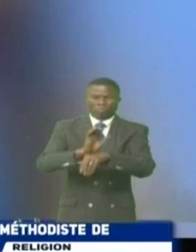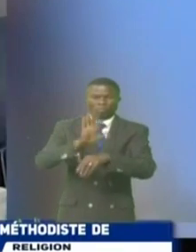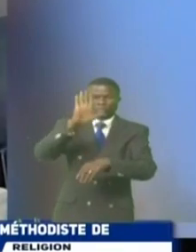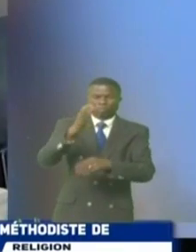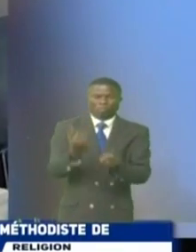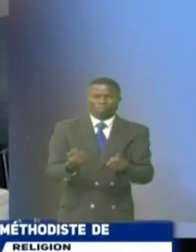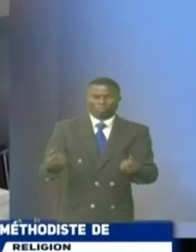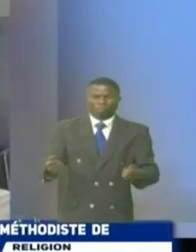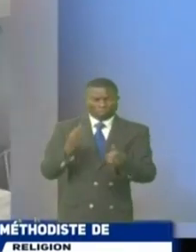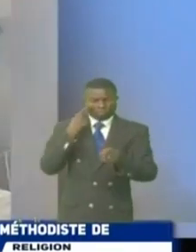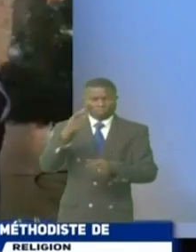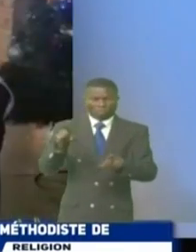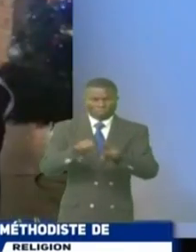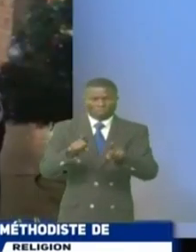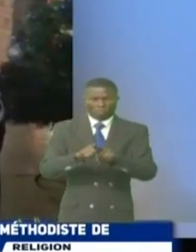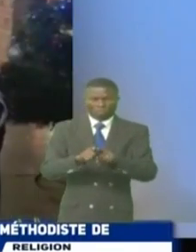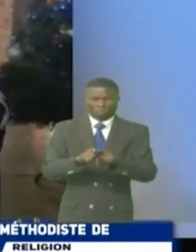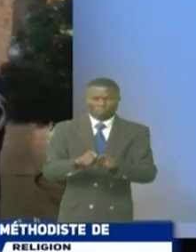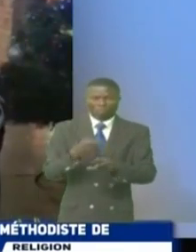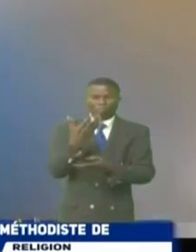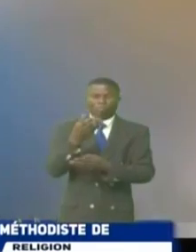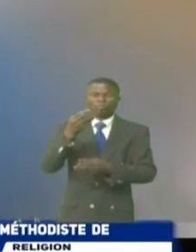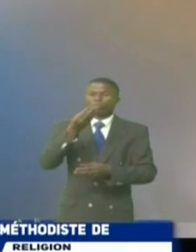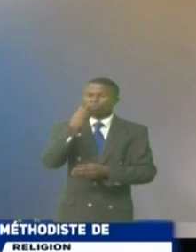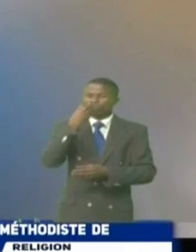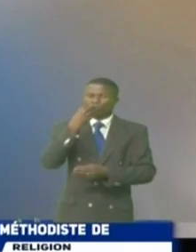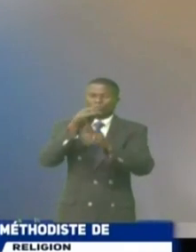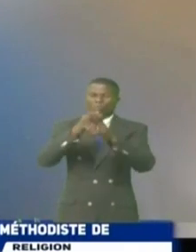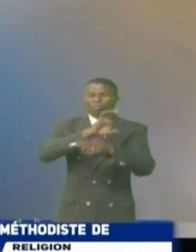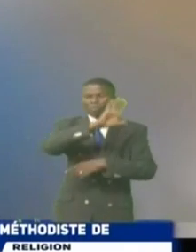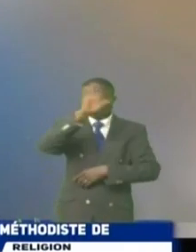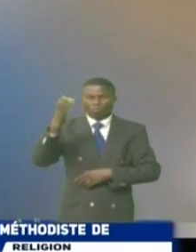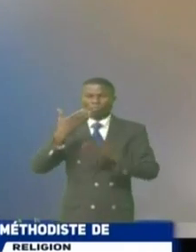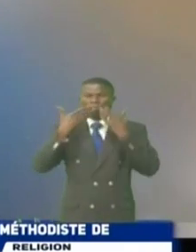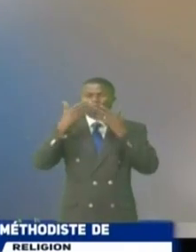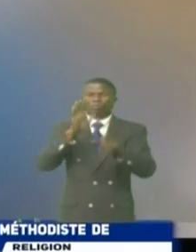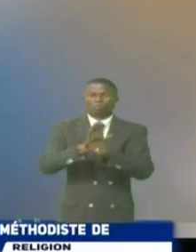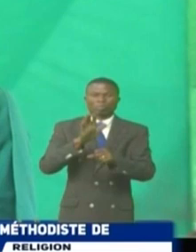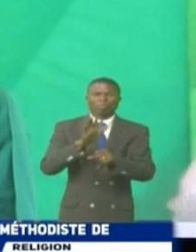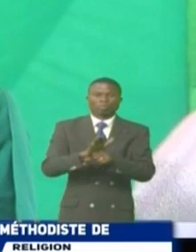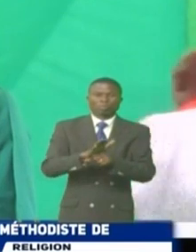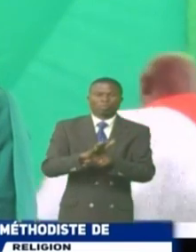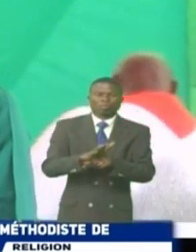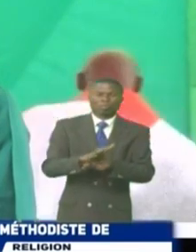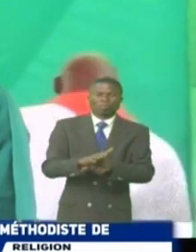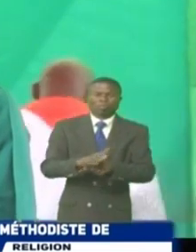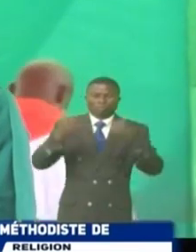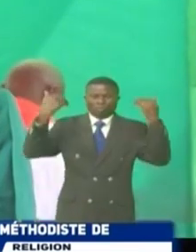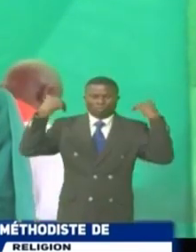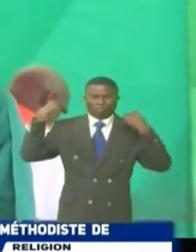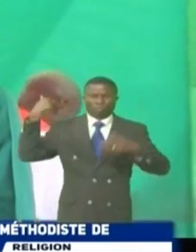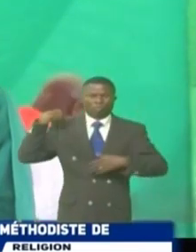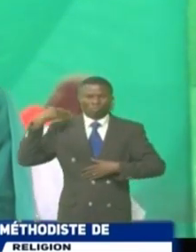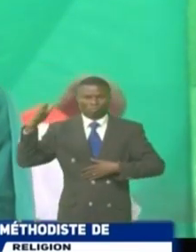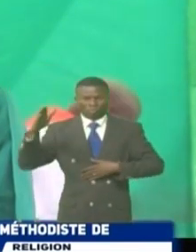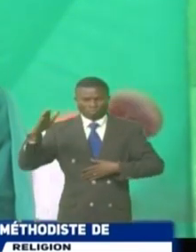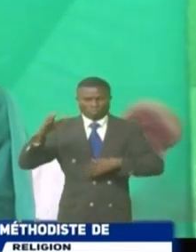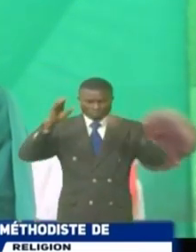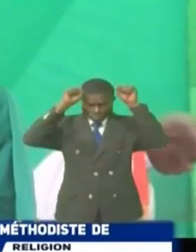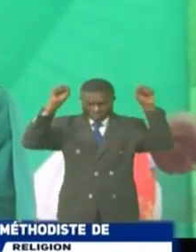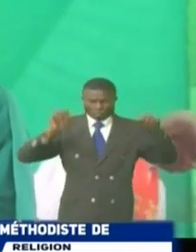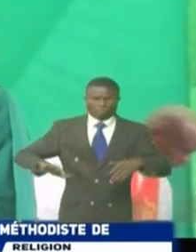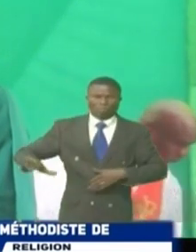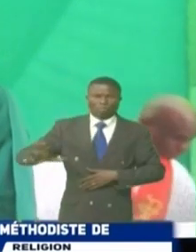qu'elle considère comme une manne du ciel. Et je remercie infiniment les chefs de l'État et président de la